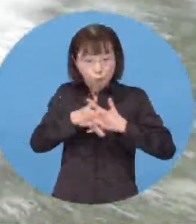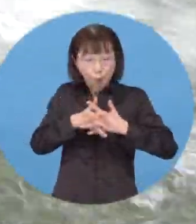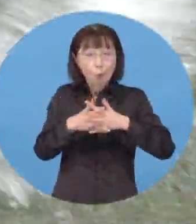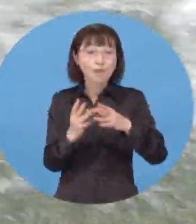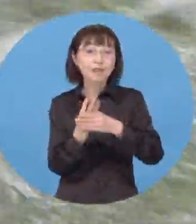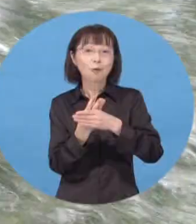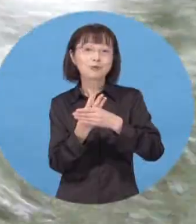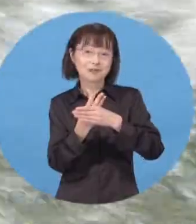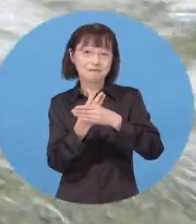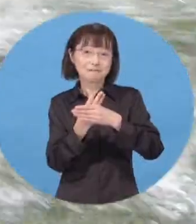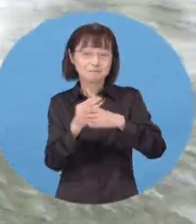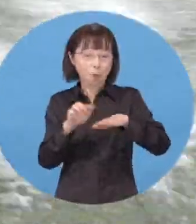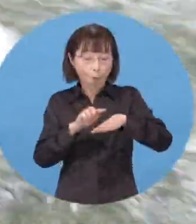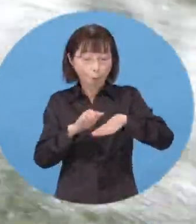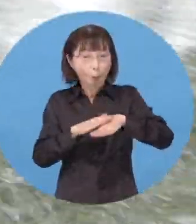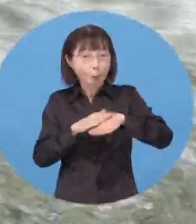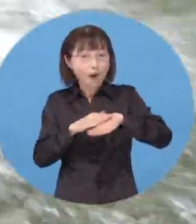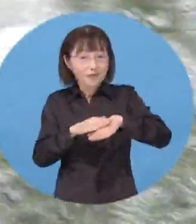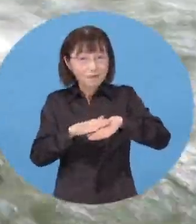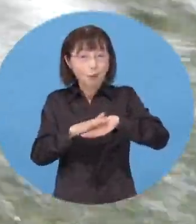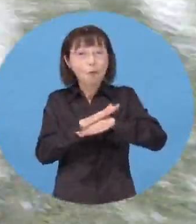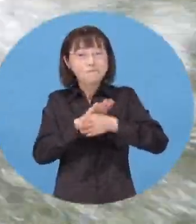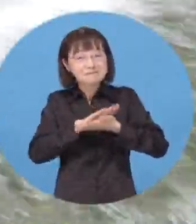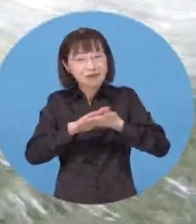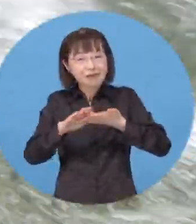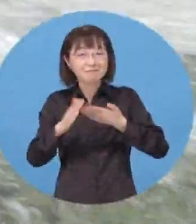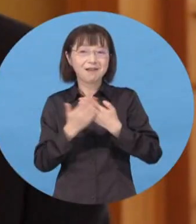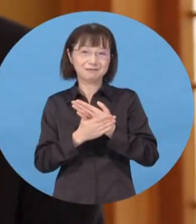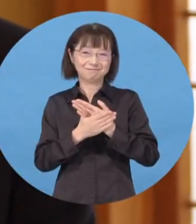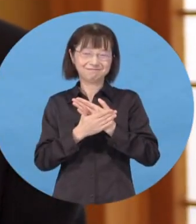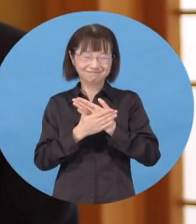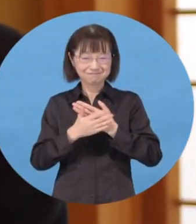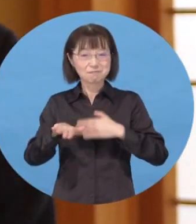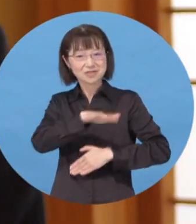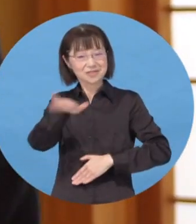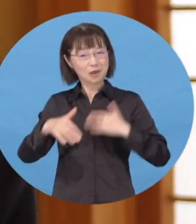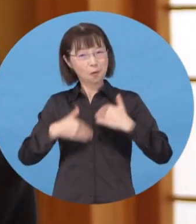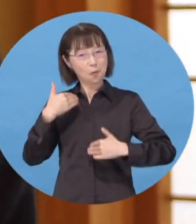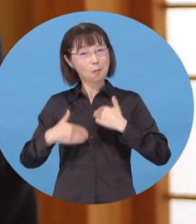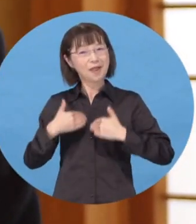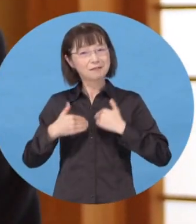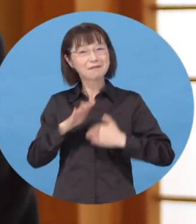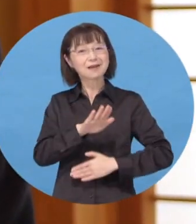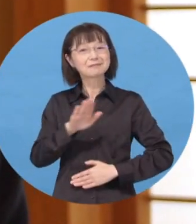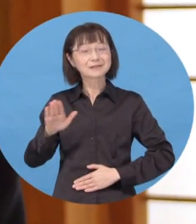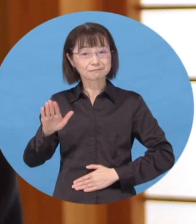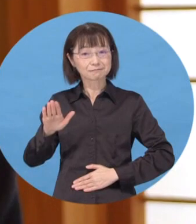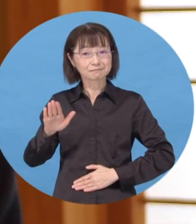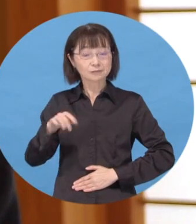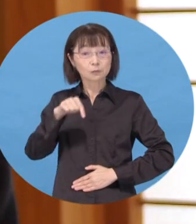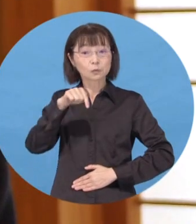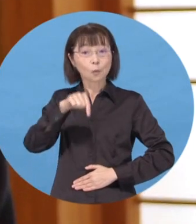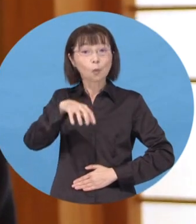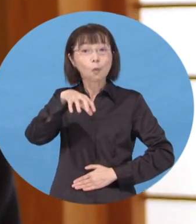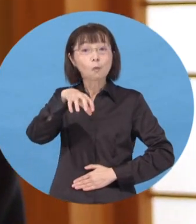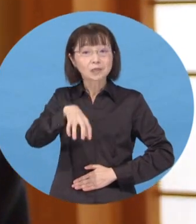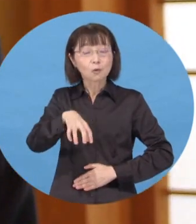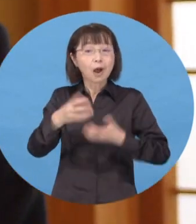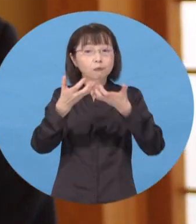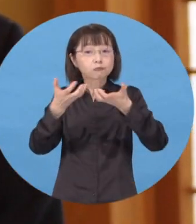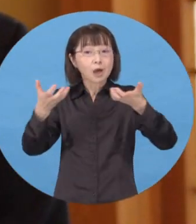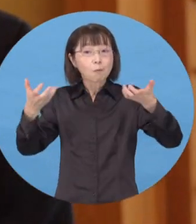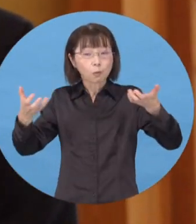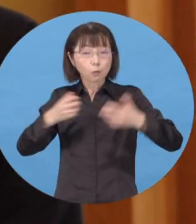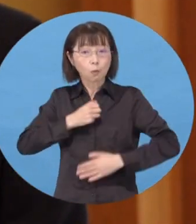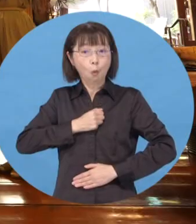くと肌が非常にツルツルしてですね、喜ばれております。伊佐温泉、ご存知の通り、果実と温泉の里っていうのが